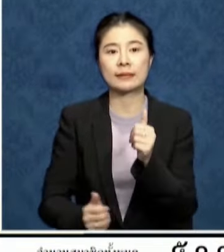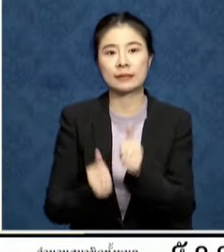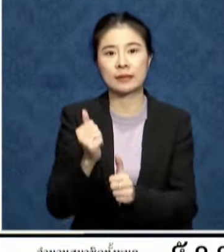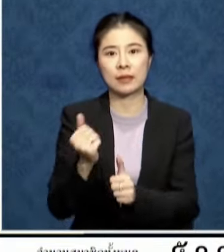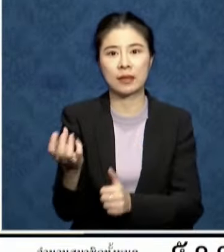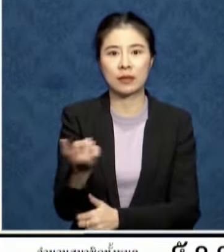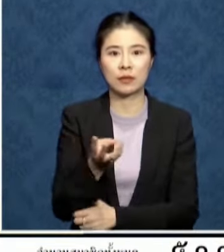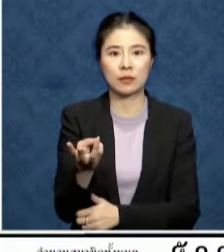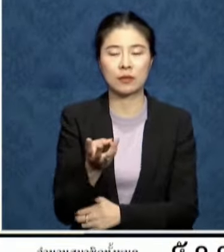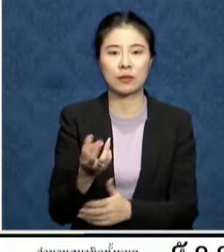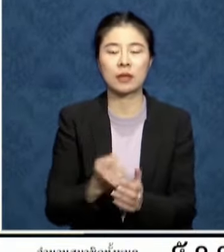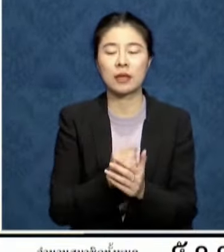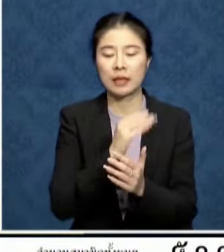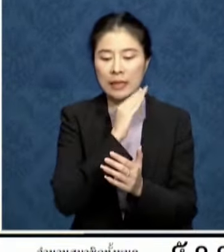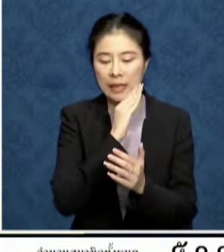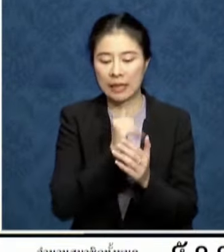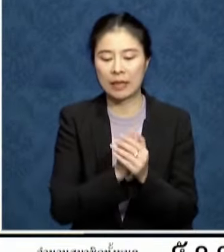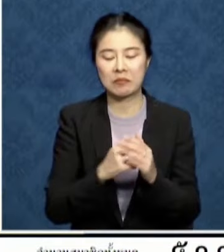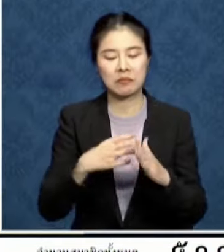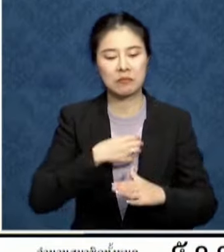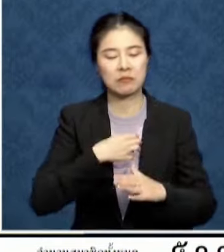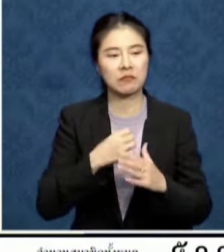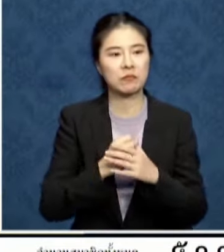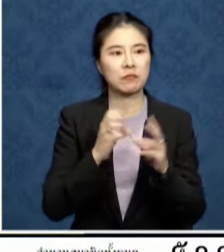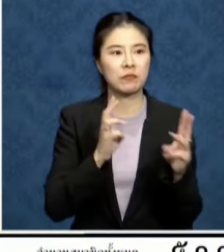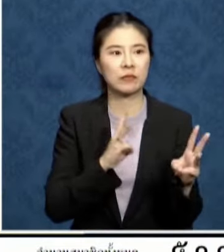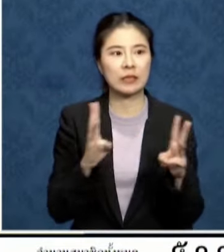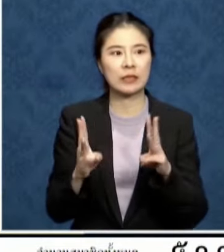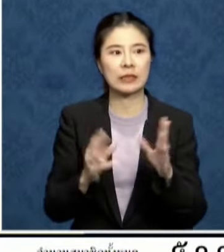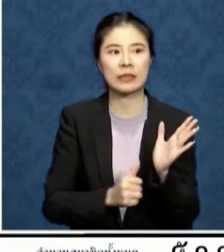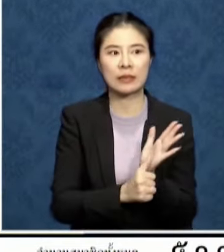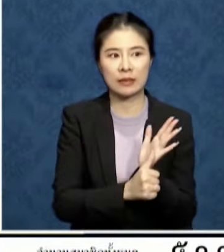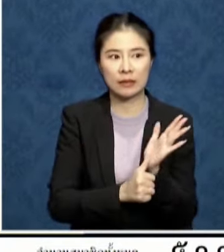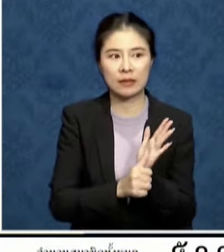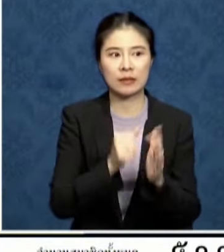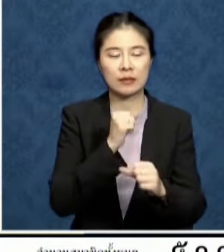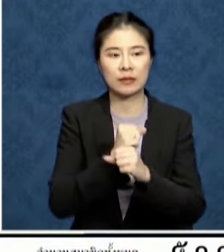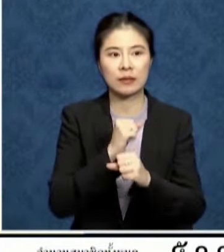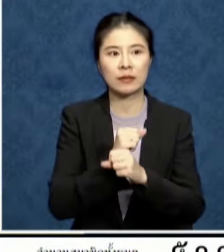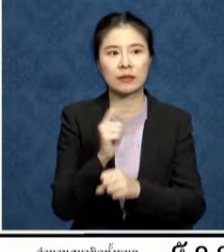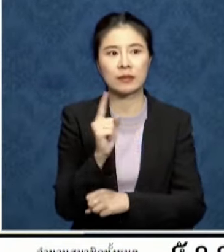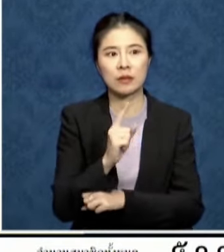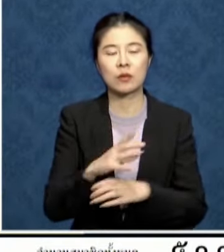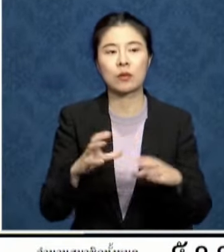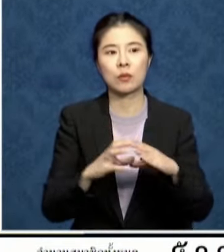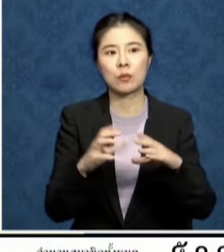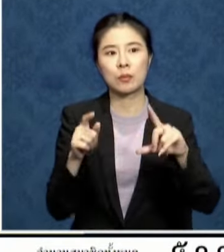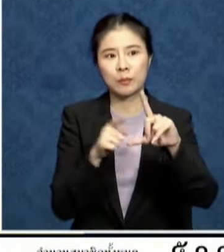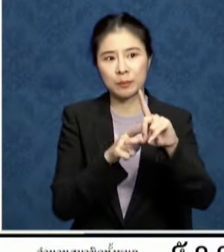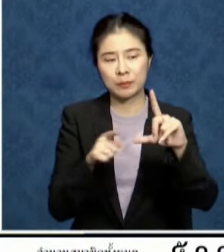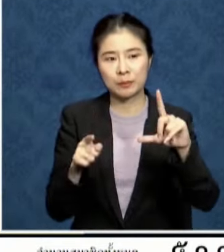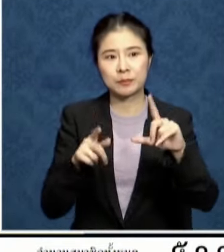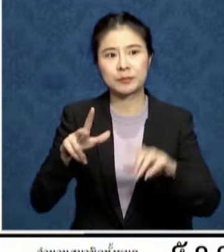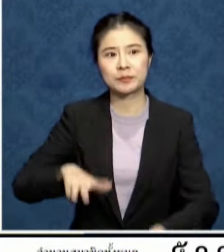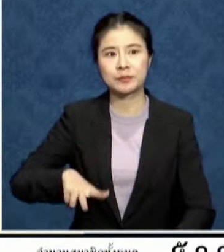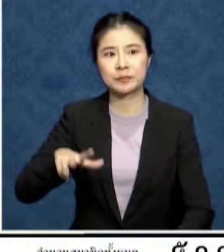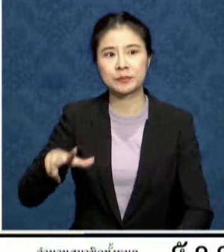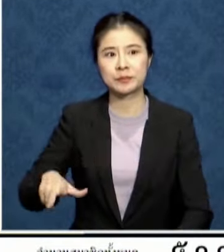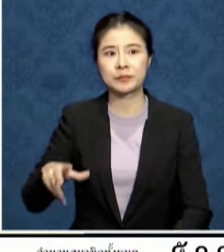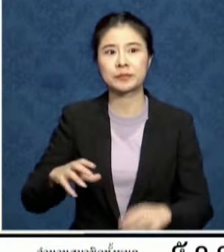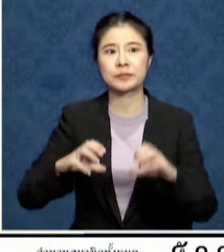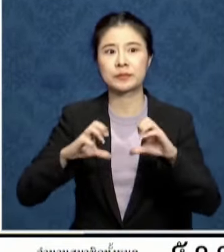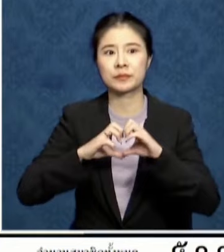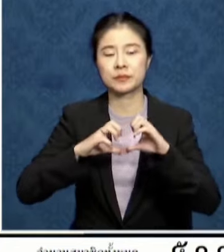กันความไม่เป็นธรรมดังกล่าวครับร่างของพรรคก้าวไกลร่างของพรรคเพื่อไทยแล้วก็ร่างของครม.ครับก็เลยเสนอ